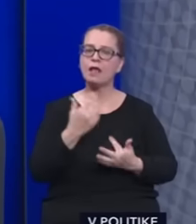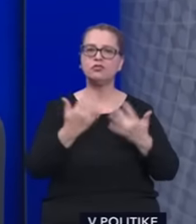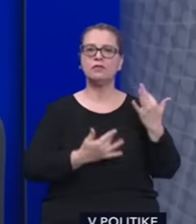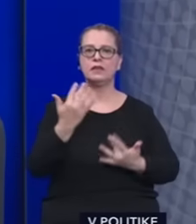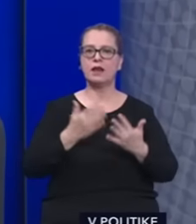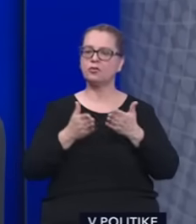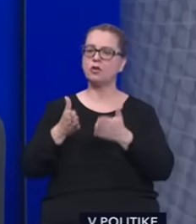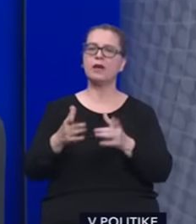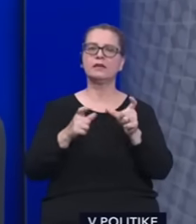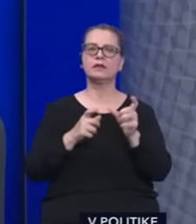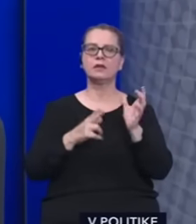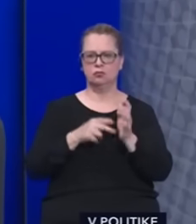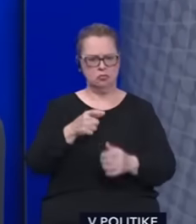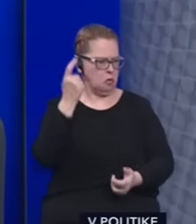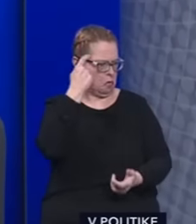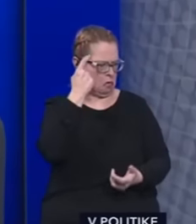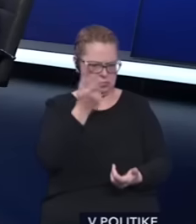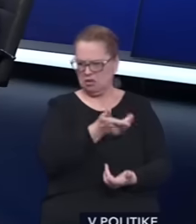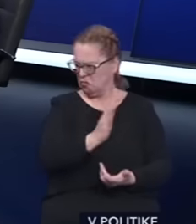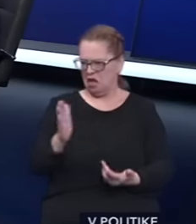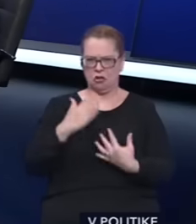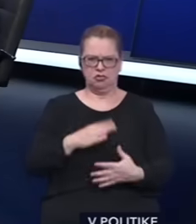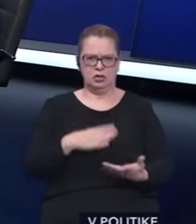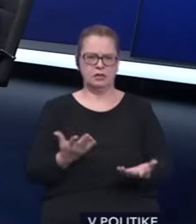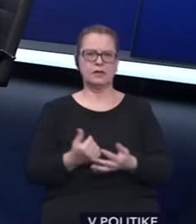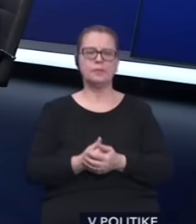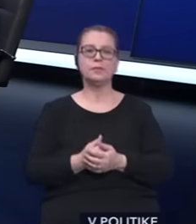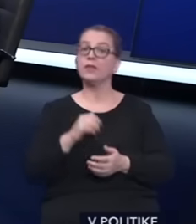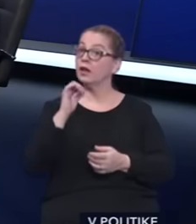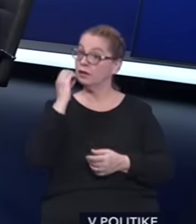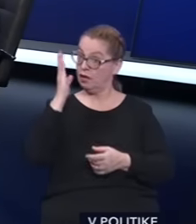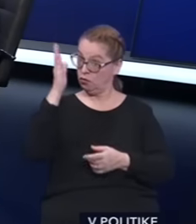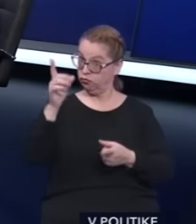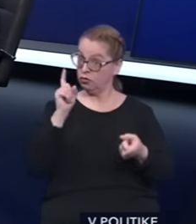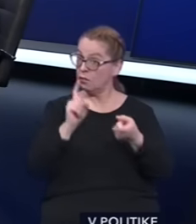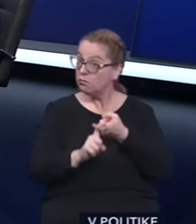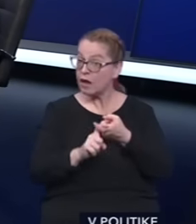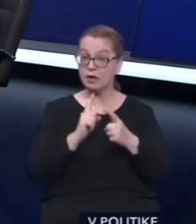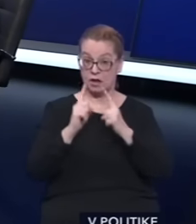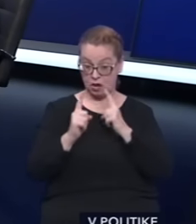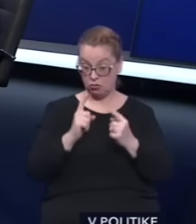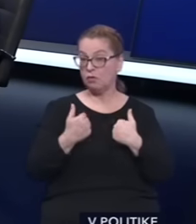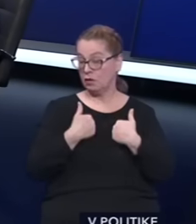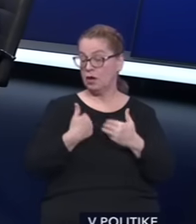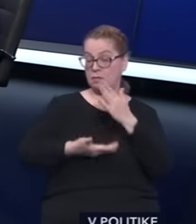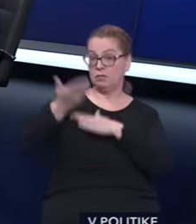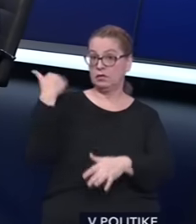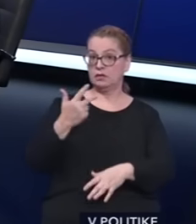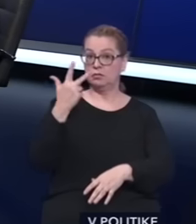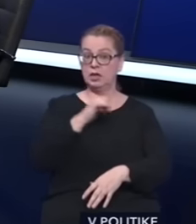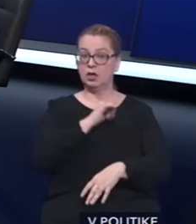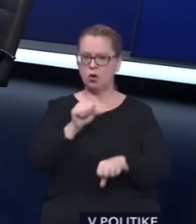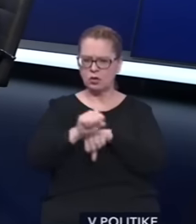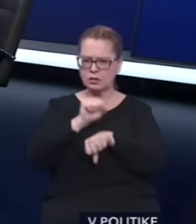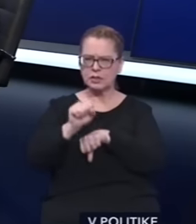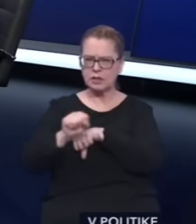pre SNS. No to je logické, ak sa snaží každá politická strana. Ak budem partner na rokovanie, pretože ja mám za sebou 3 roky teroru od ľudí,